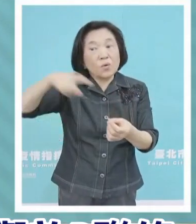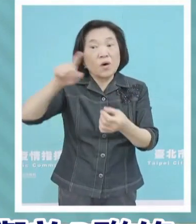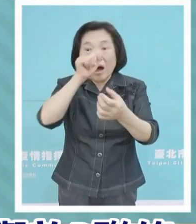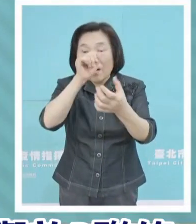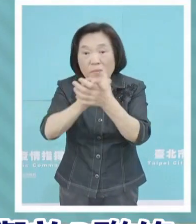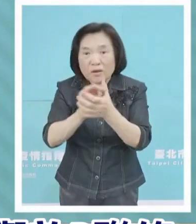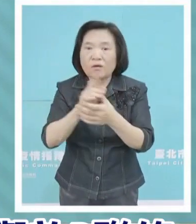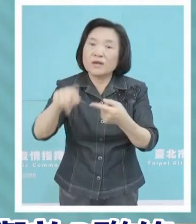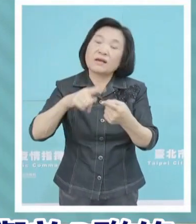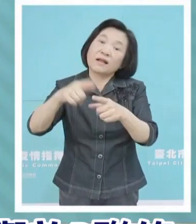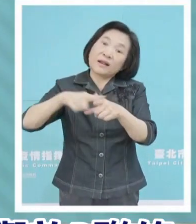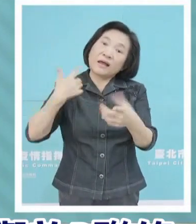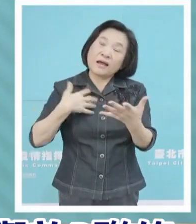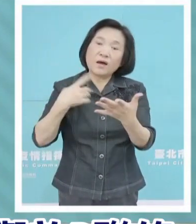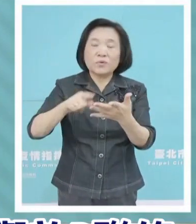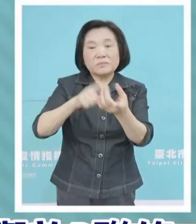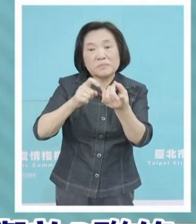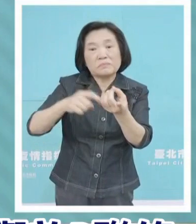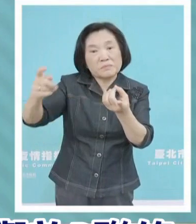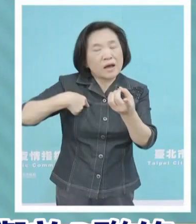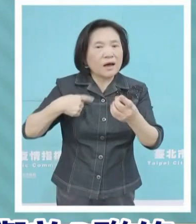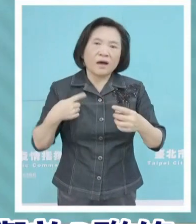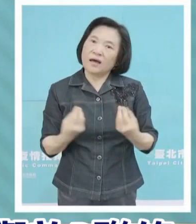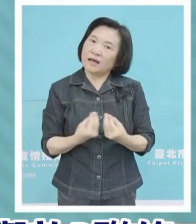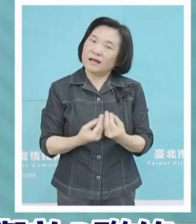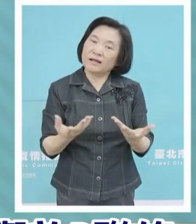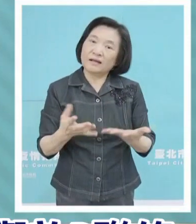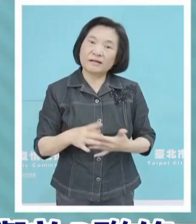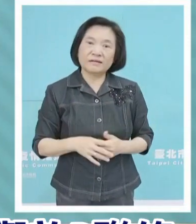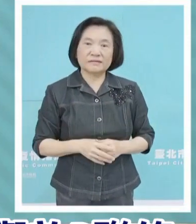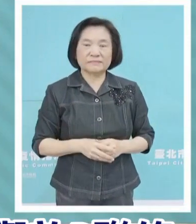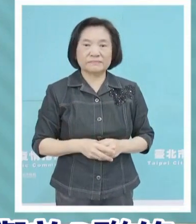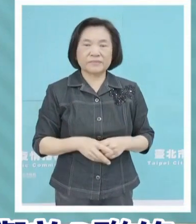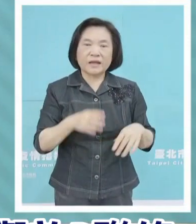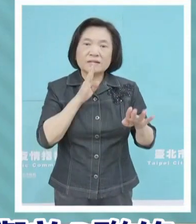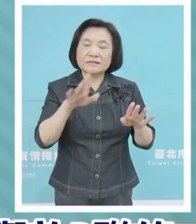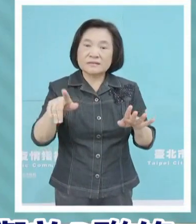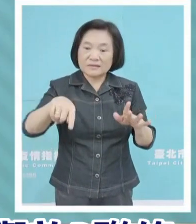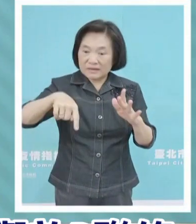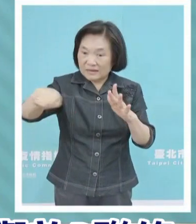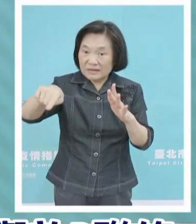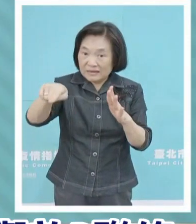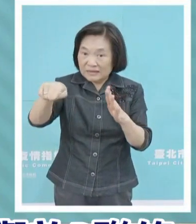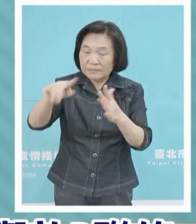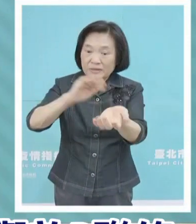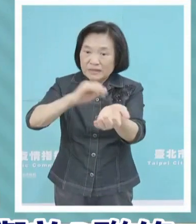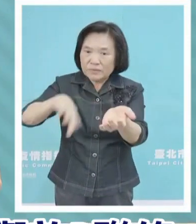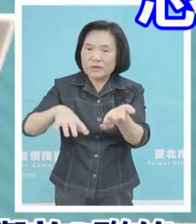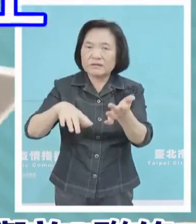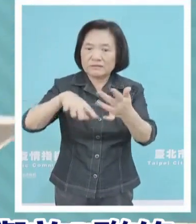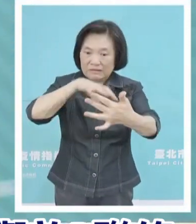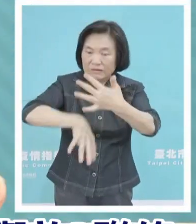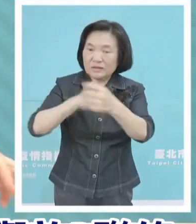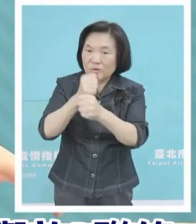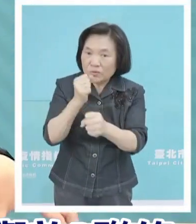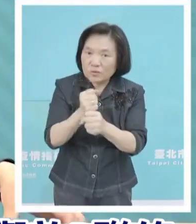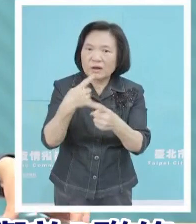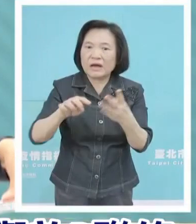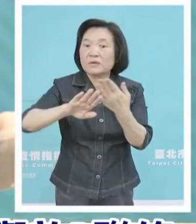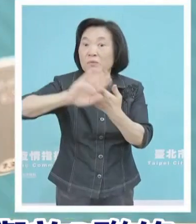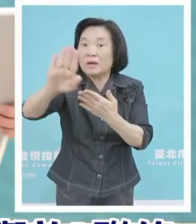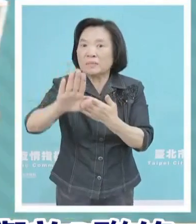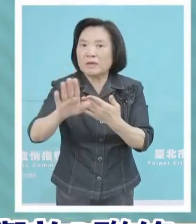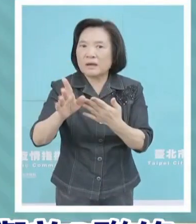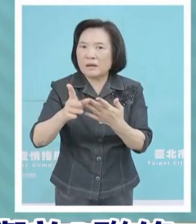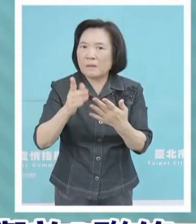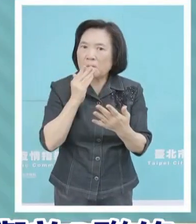楚地问他说，是院内员工还是有院外人士，然后他说是志工。我